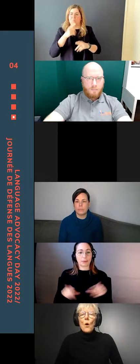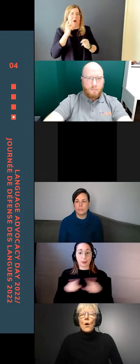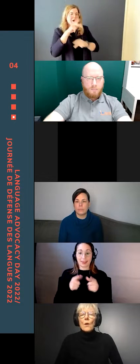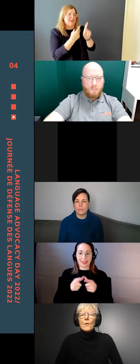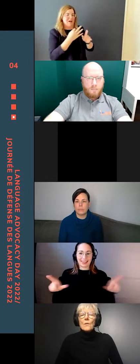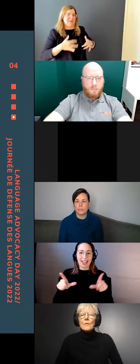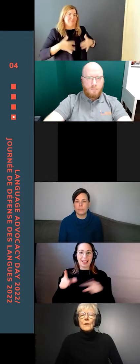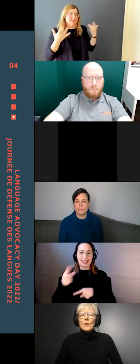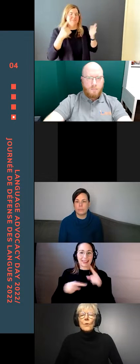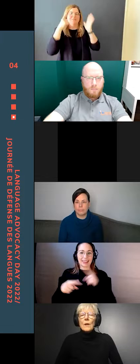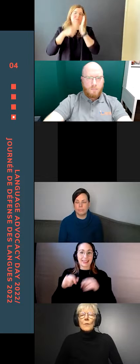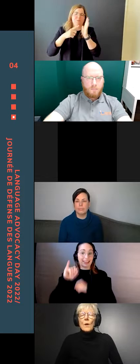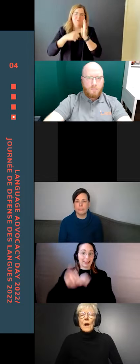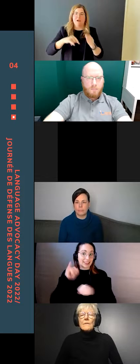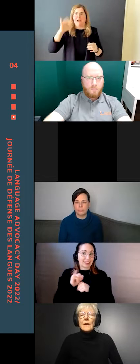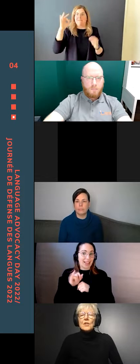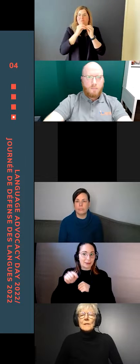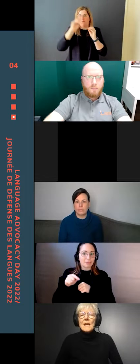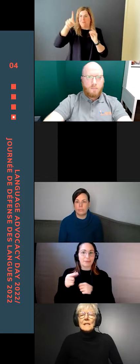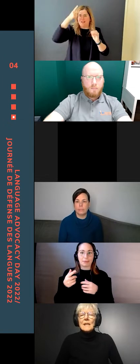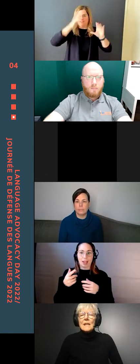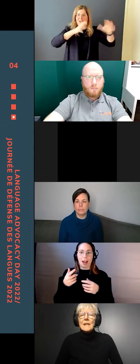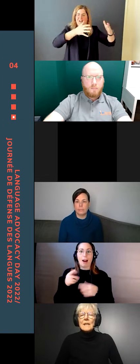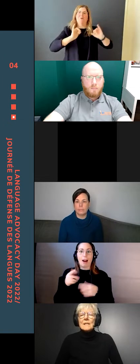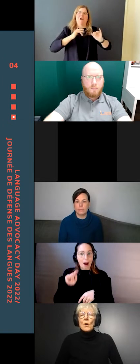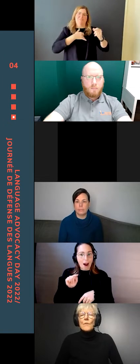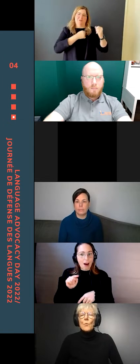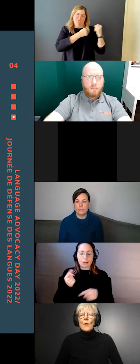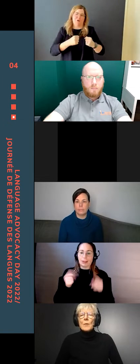Et notre signe de langue internationale, nous dépend